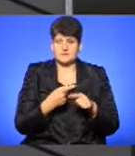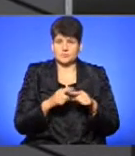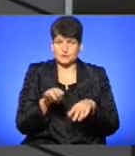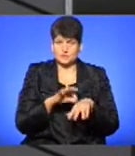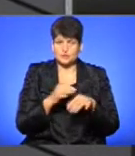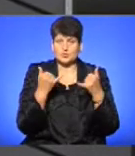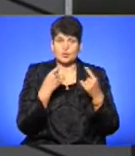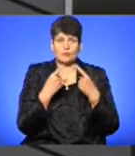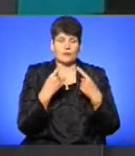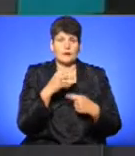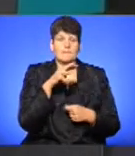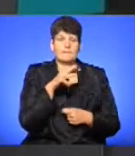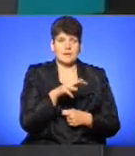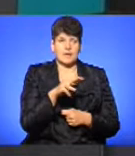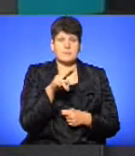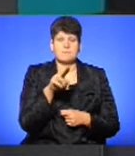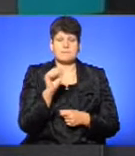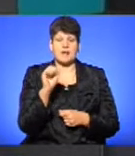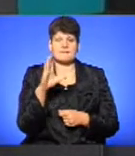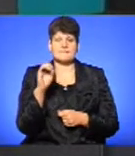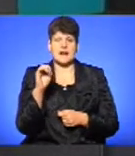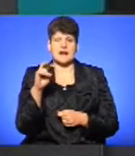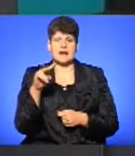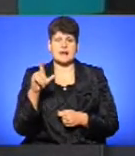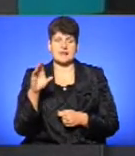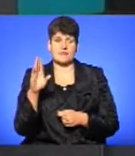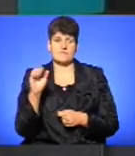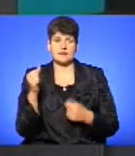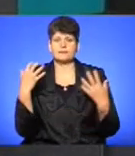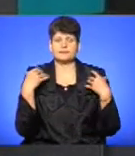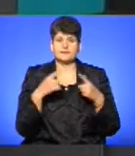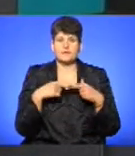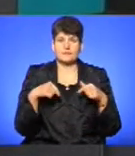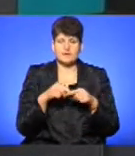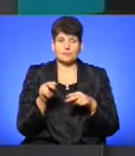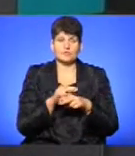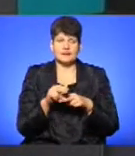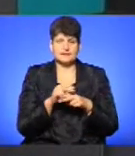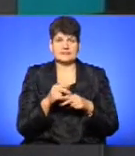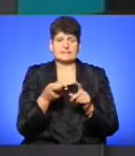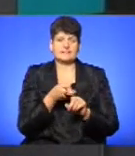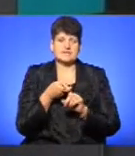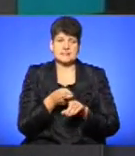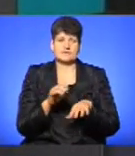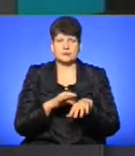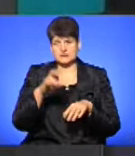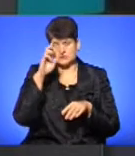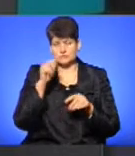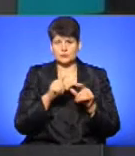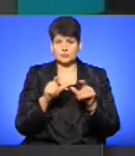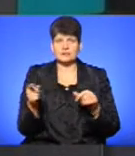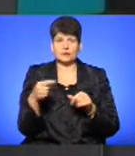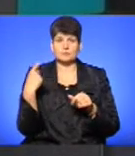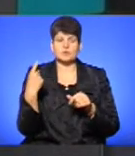сьогодні поговоримо з Марією Павелєвою, начальником відділу епіднагляду та профілактики інфекційних захворювань державної установи Тернопільський